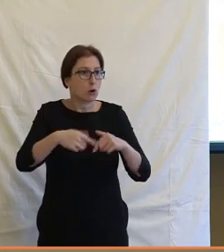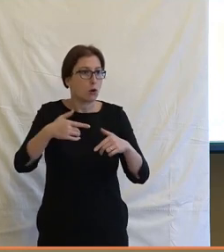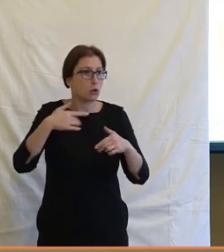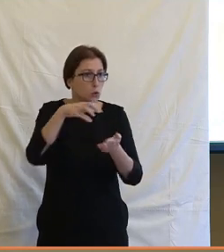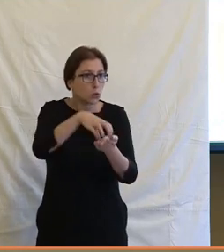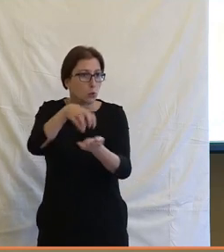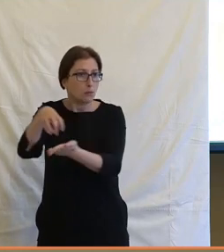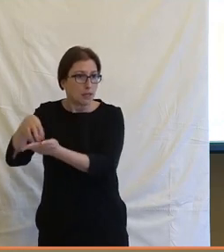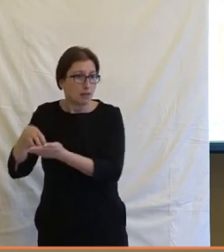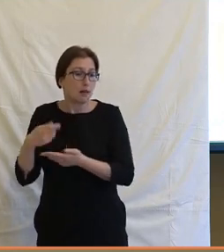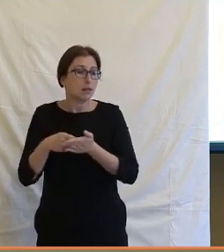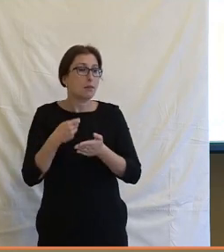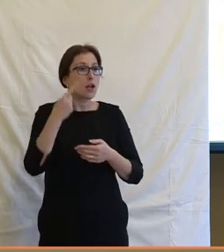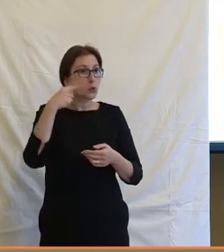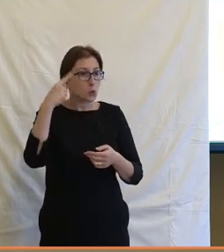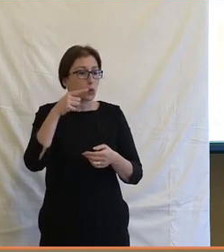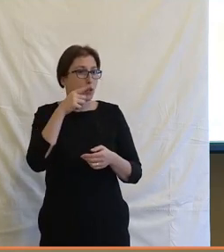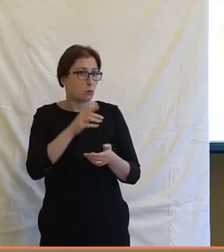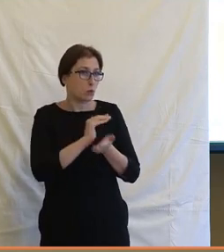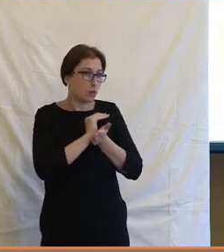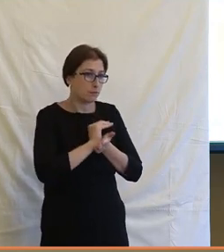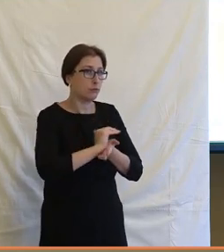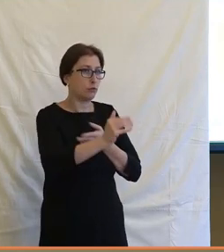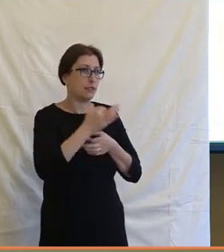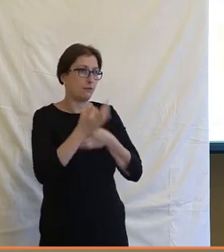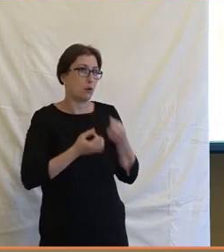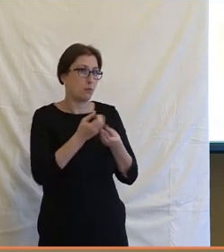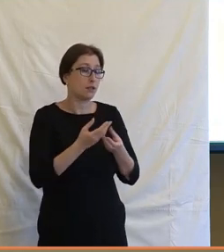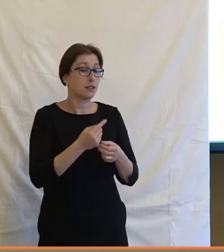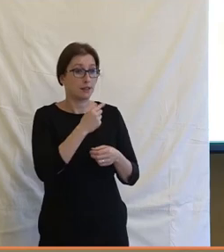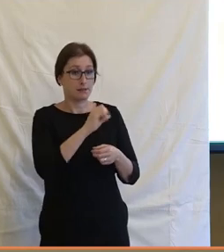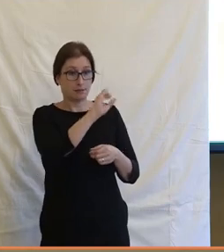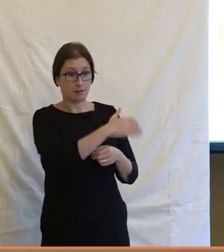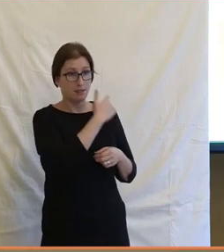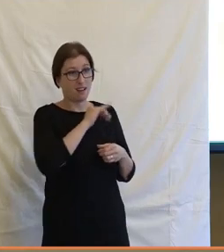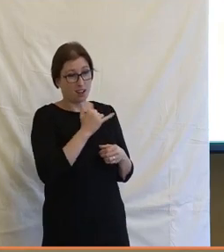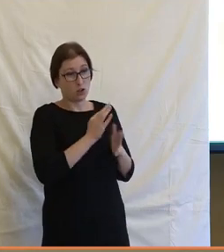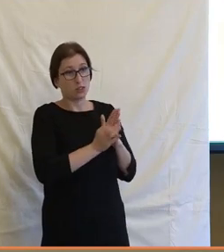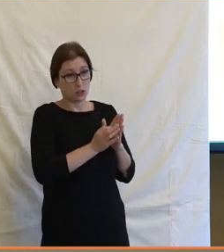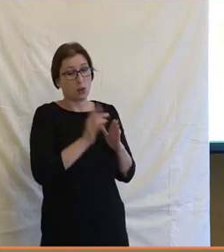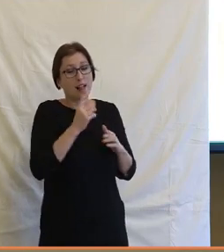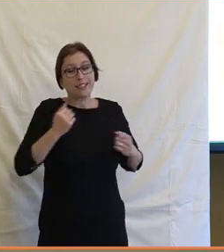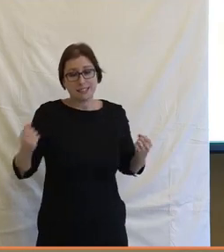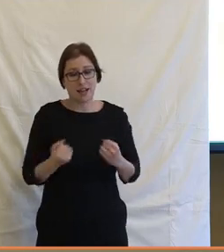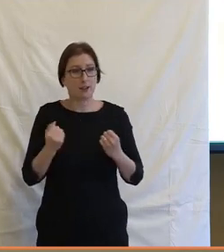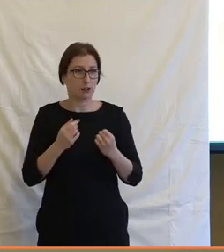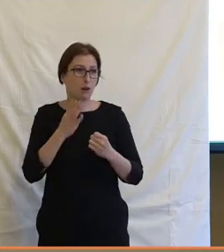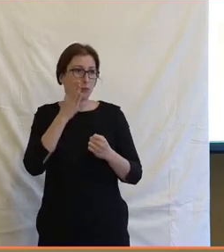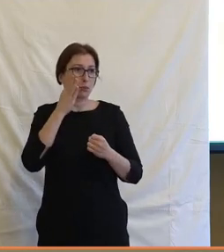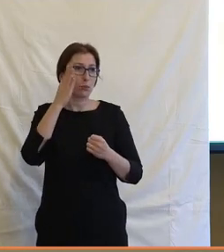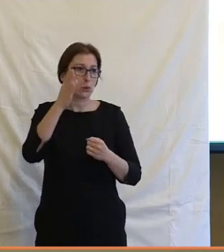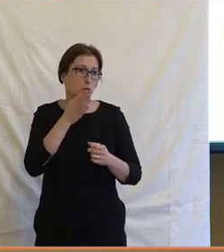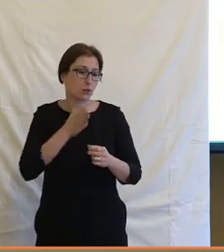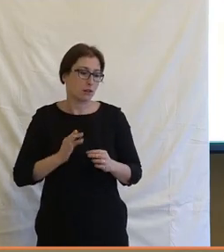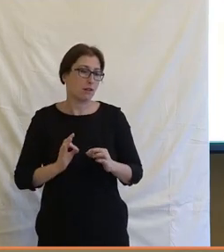se s tím budou seznamovat. Takže je to tak, jak to je na tom slajdu, ale snažíme se už dělat pro to, aby to třeba v